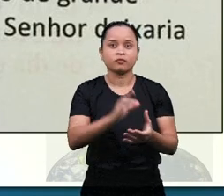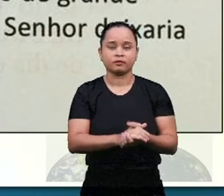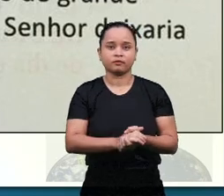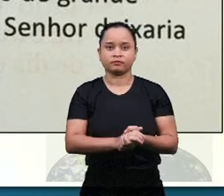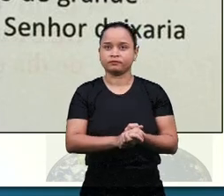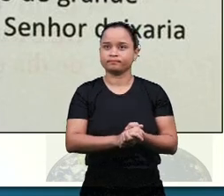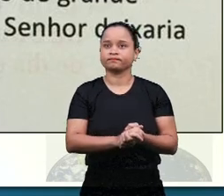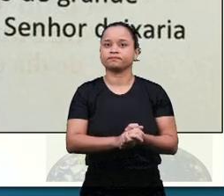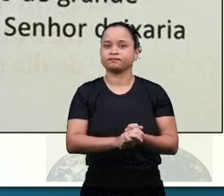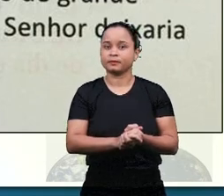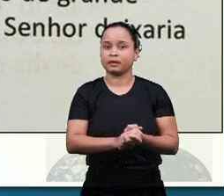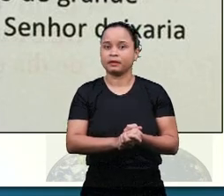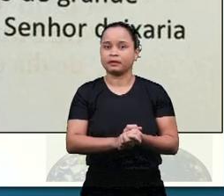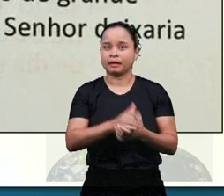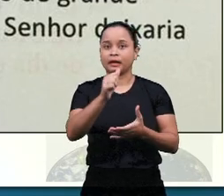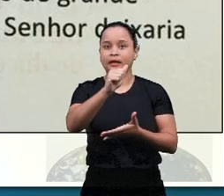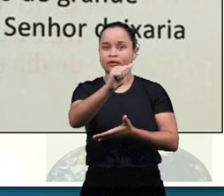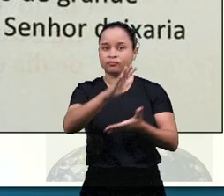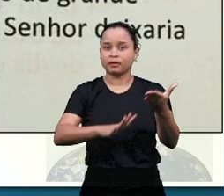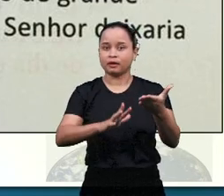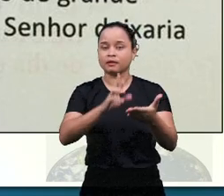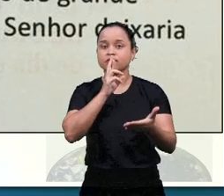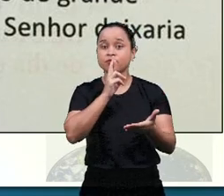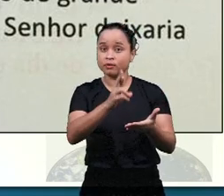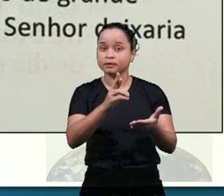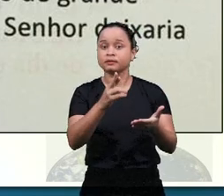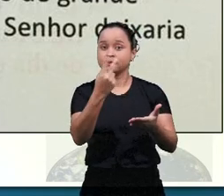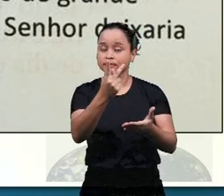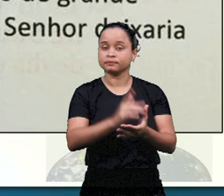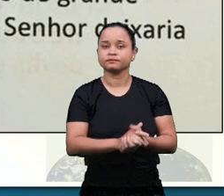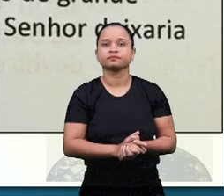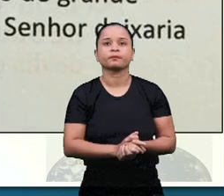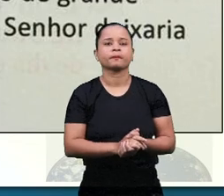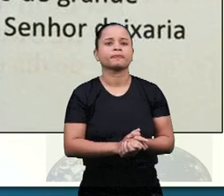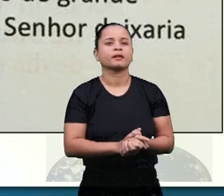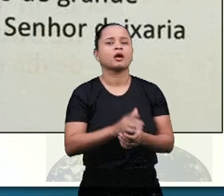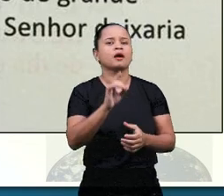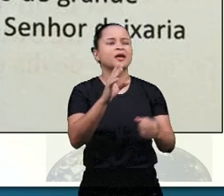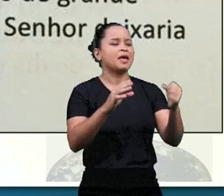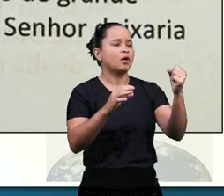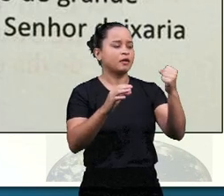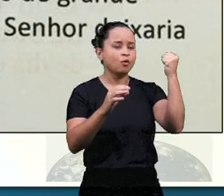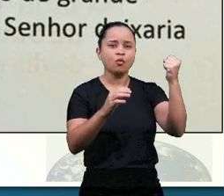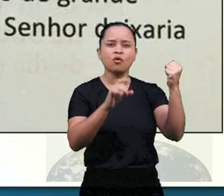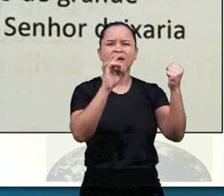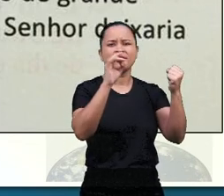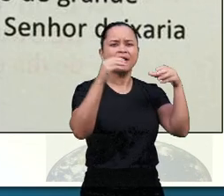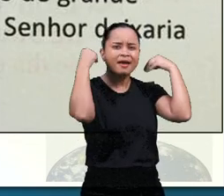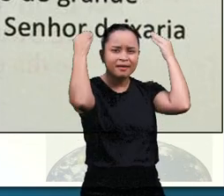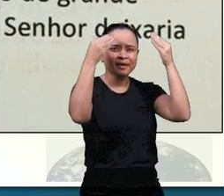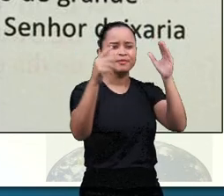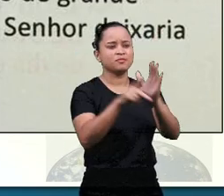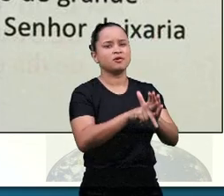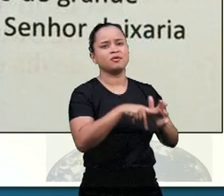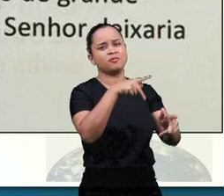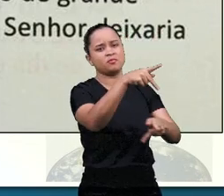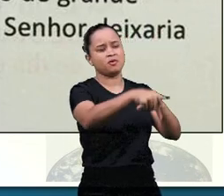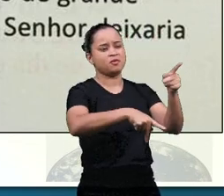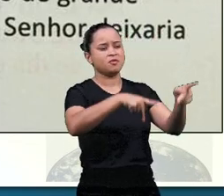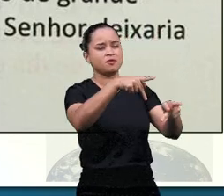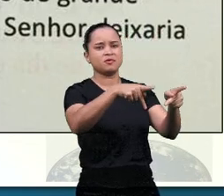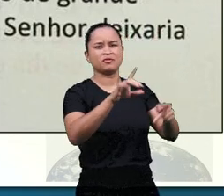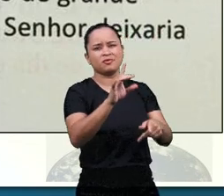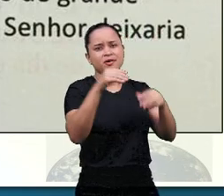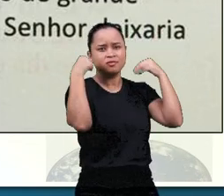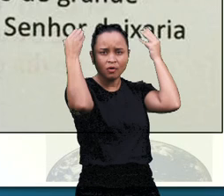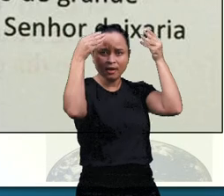Ça, c'est la leçon qu'il a ramenée. Il voulait seulement être le roi du peuple. Il ne voulait pas servir le Seigneur, il